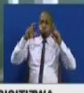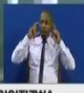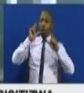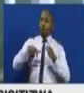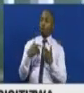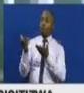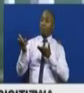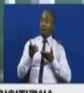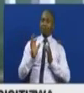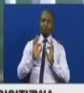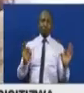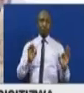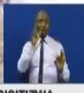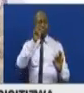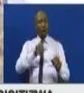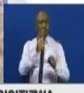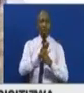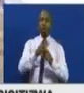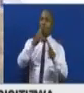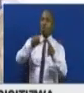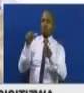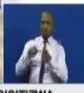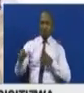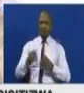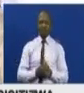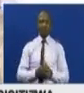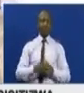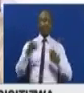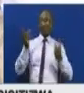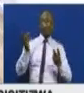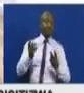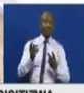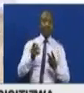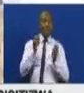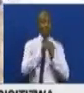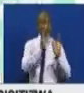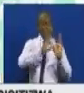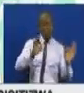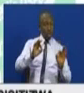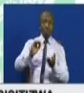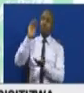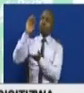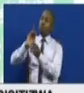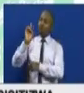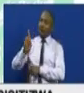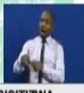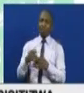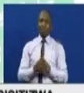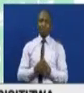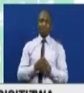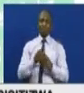wito, wengi walinunua. Hata hivyo hakuna kizuri kisicho na kasoro. Mfano kama hizi lastik